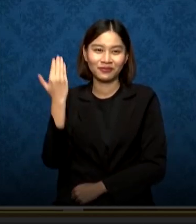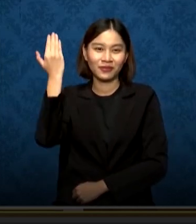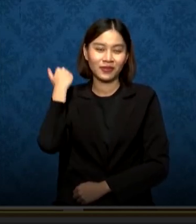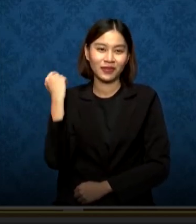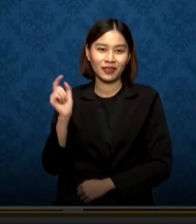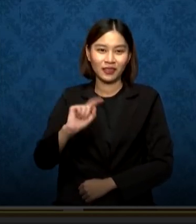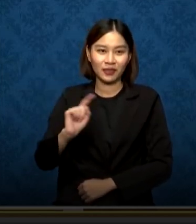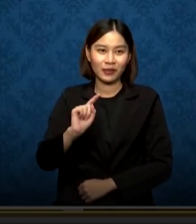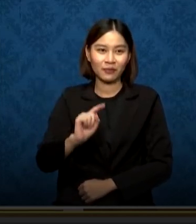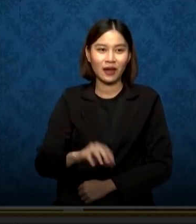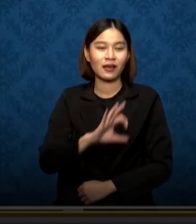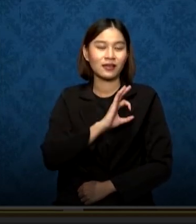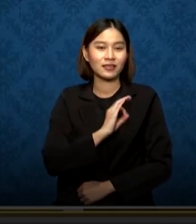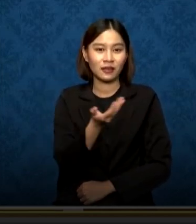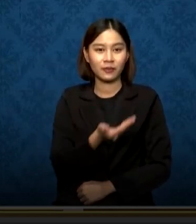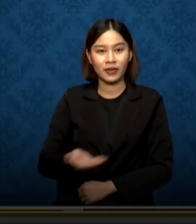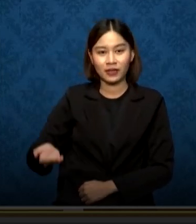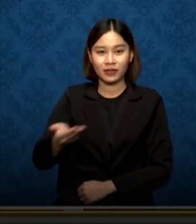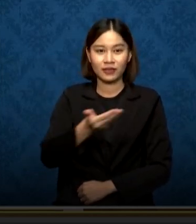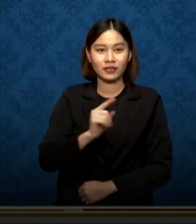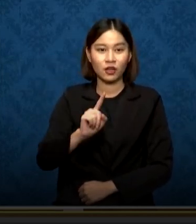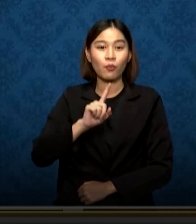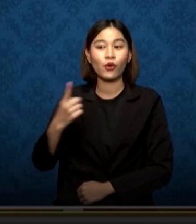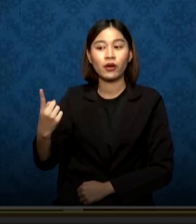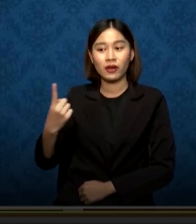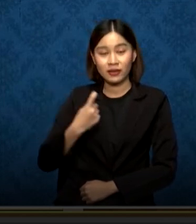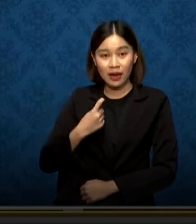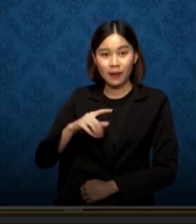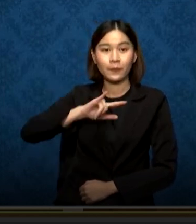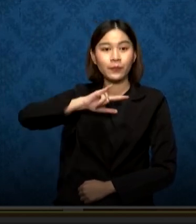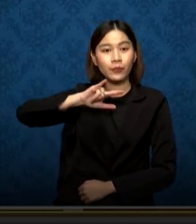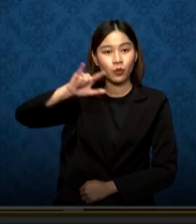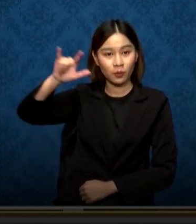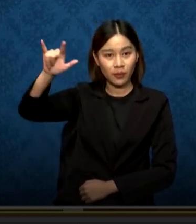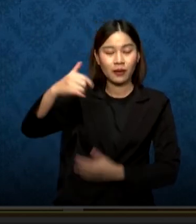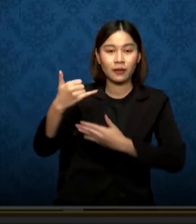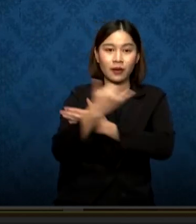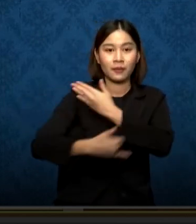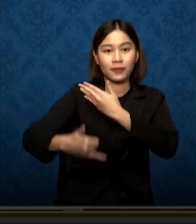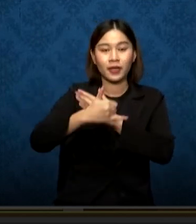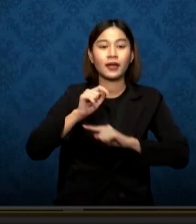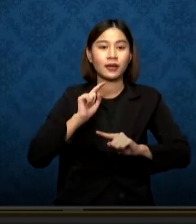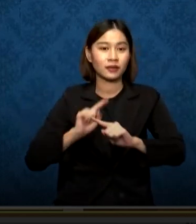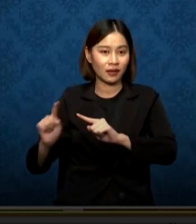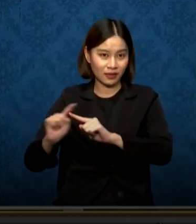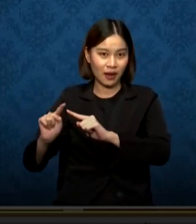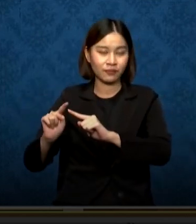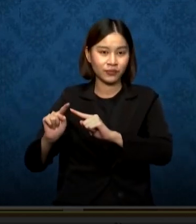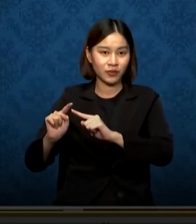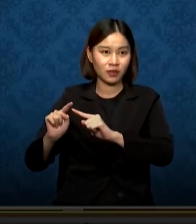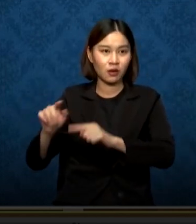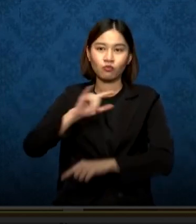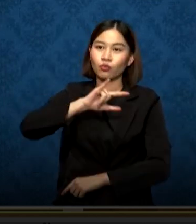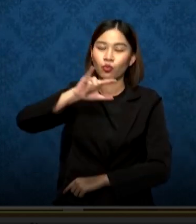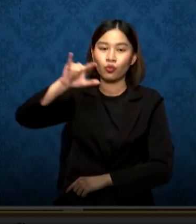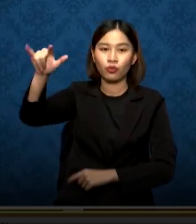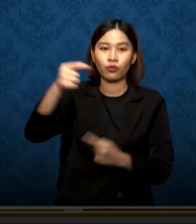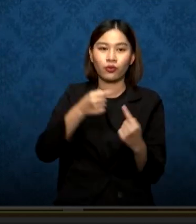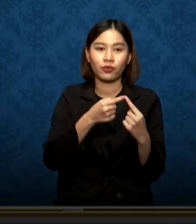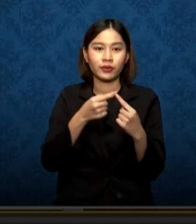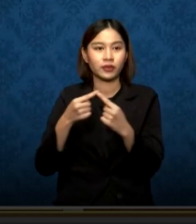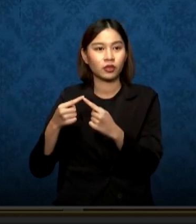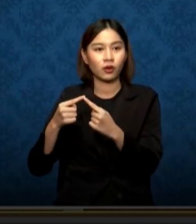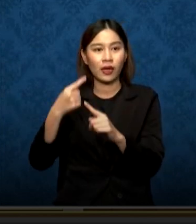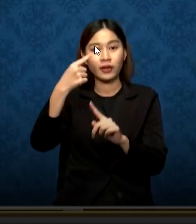ที่ท่านสมาชิกทรงเกียรติได้เรียนถามมาว่าผมไปหลายประเทศเนี่ยก็เป็นการเดินทางที่ต่อเนื่องมาจาก